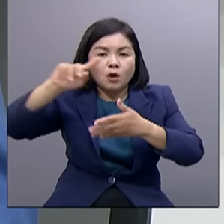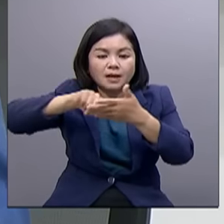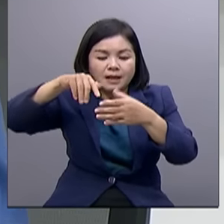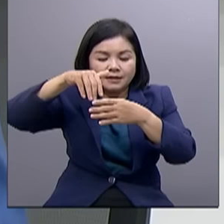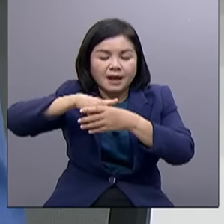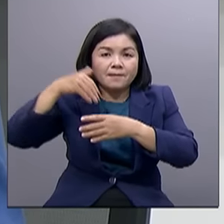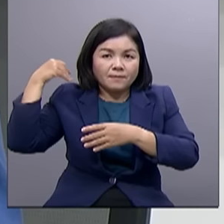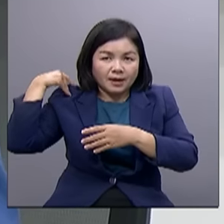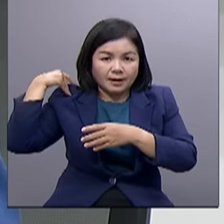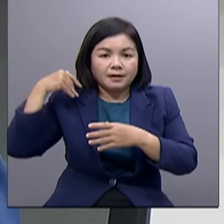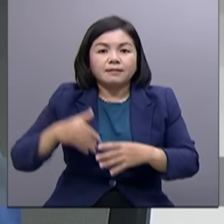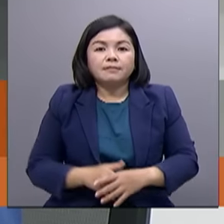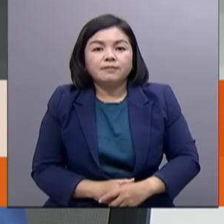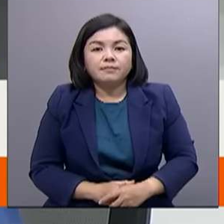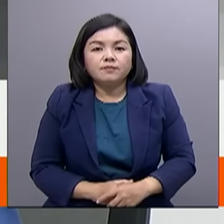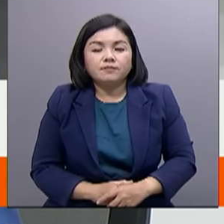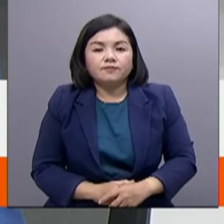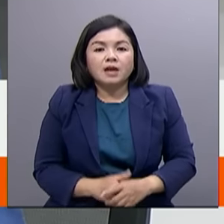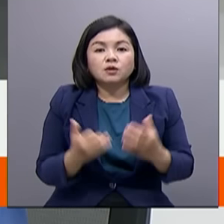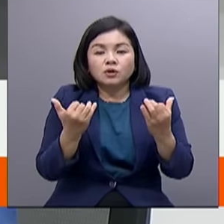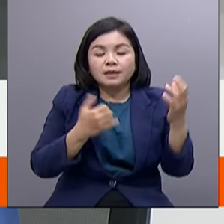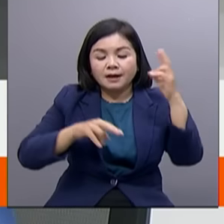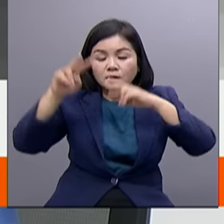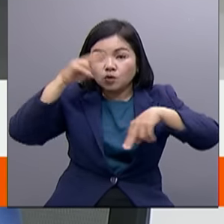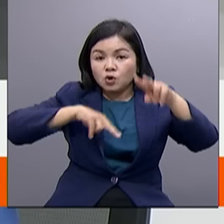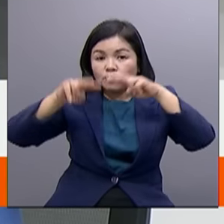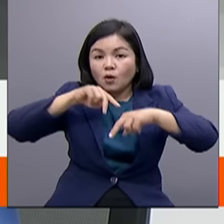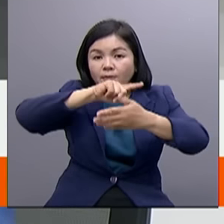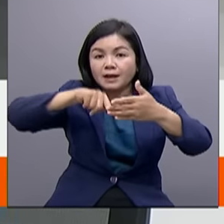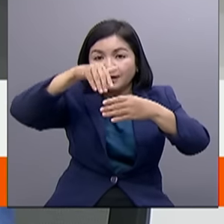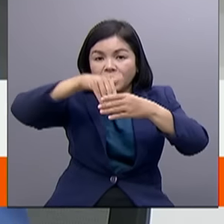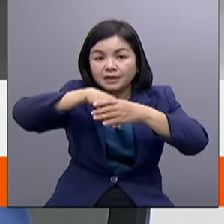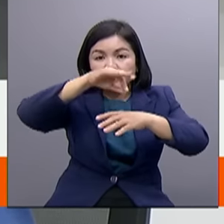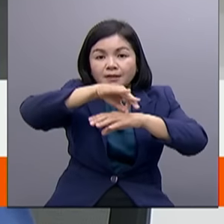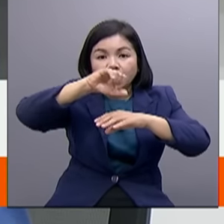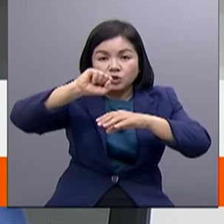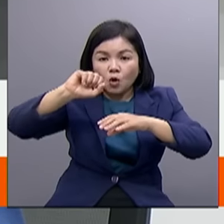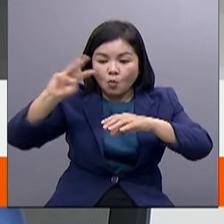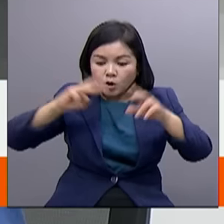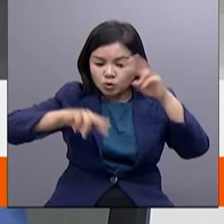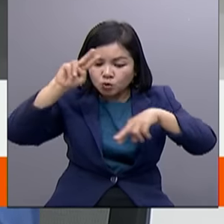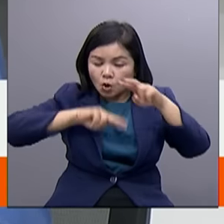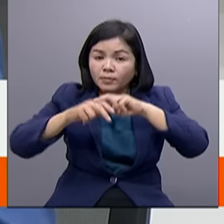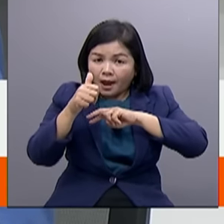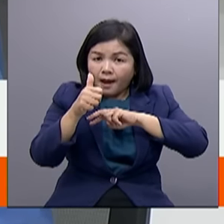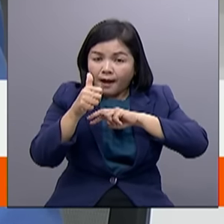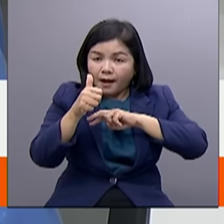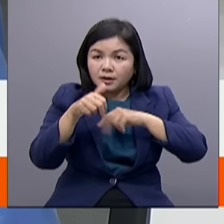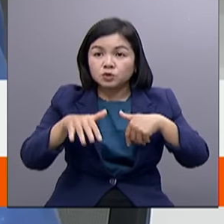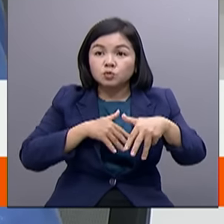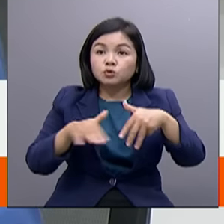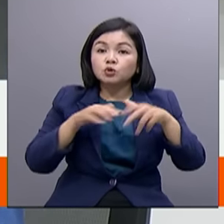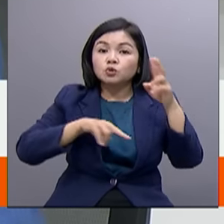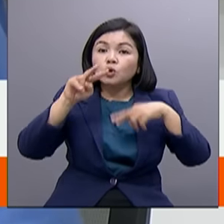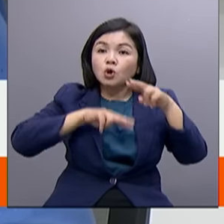คือในการตรวจสอบการเลือกตั้งสวเนี่ยตรวจสอบได้ประชาชนมีสิทธิ์